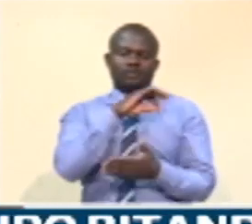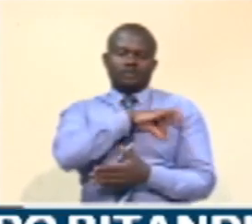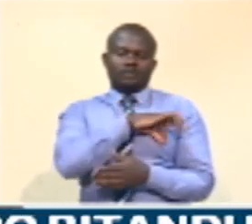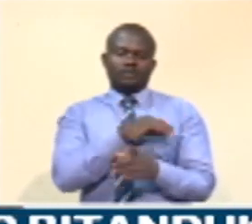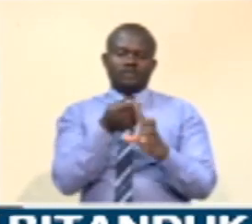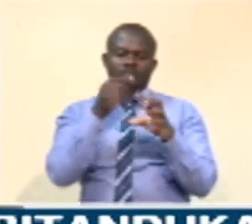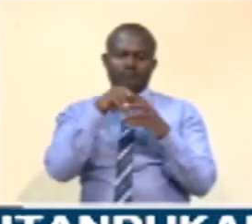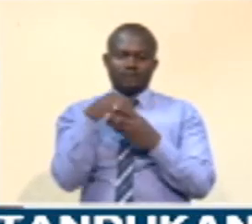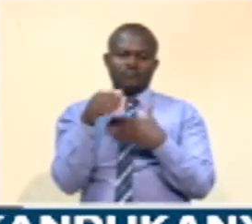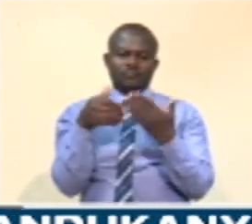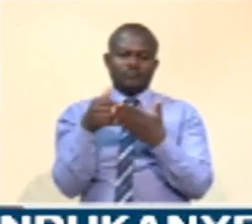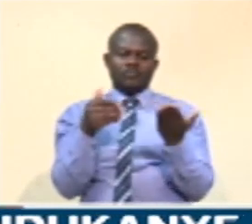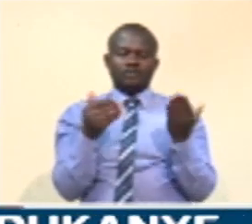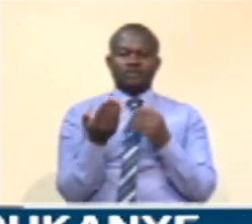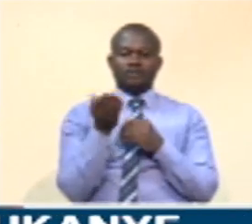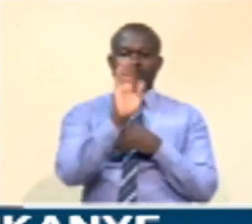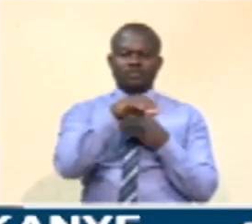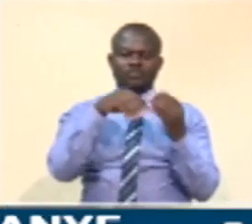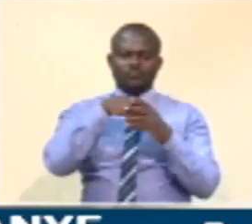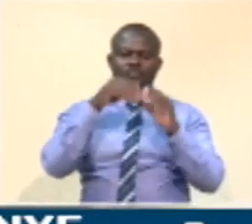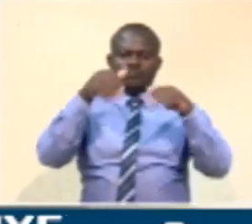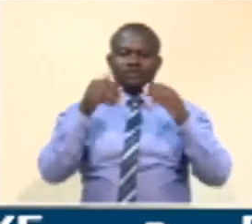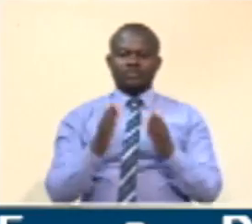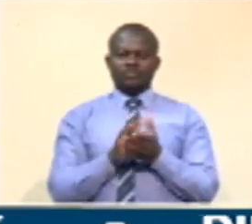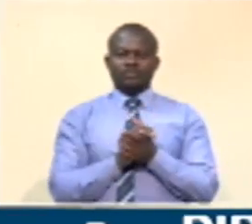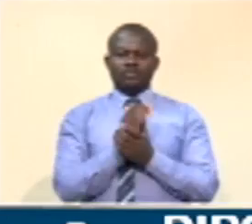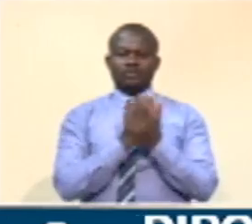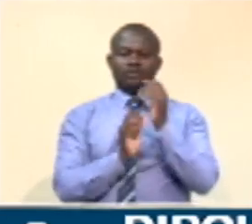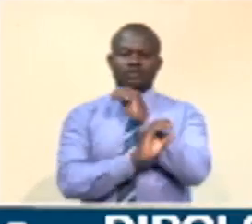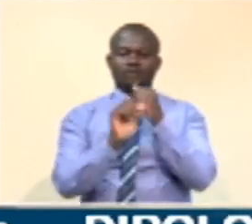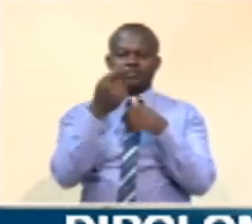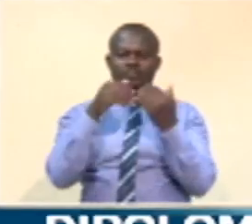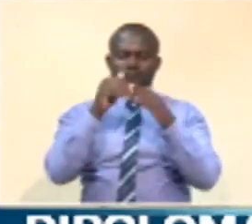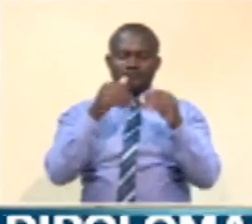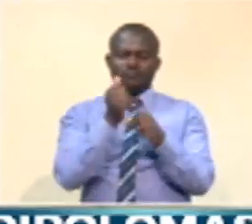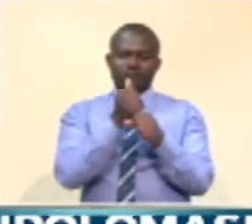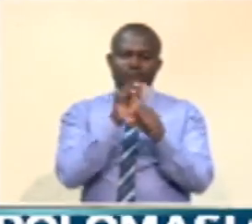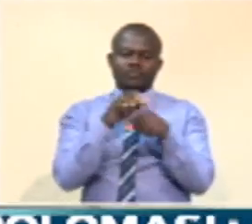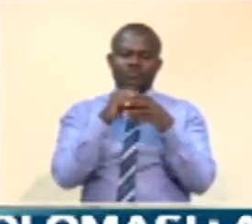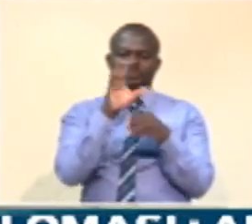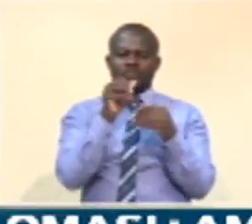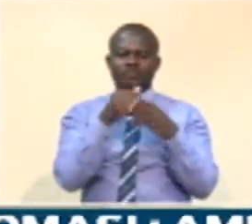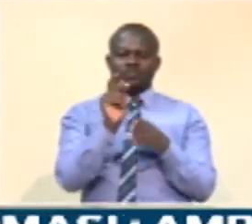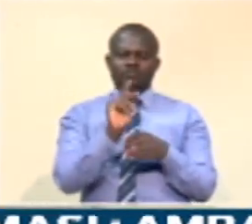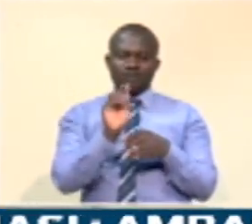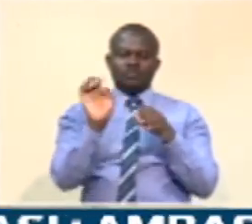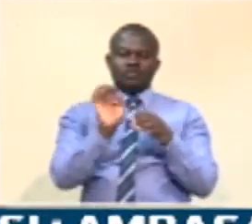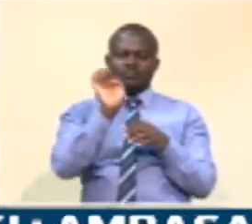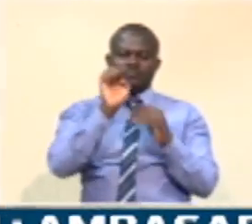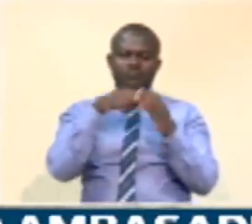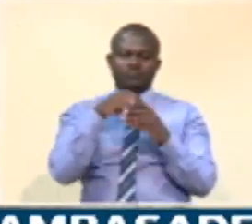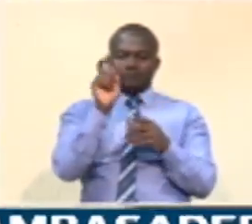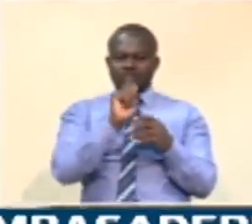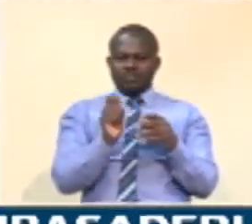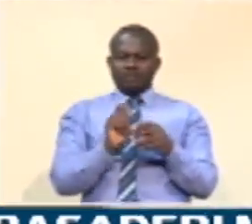ruvuyemo rukagarukira umuhinzi bimwe mu bihugu biza kwisonga mu guhinga ikawa nyinshi muri Afurika birimo Kenya Ethiopia Tanzania